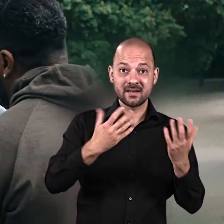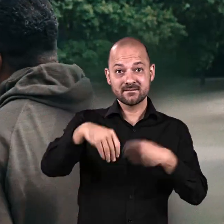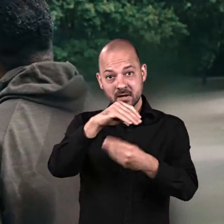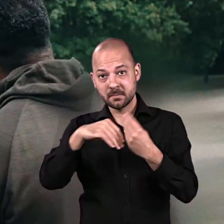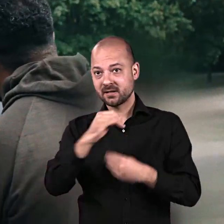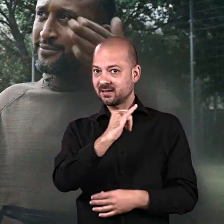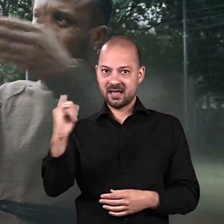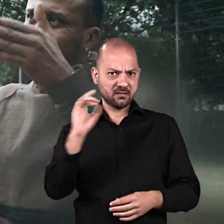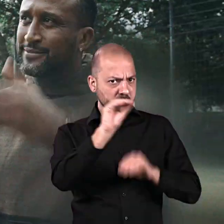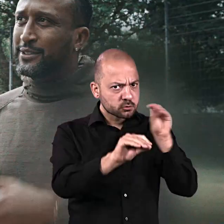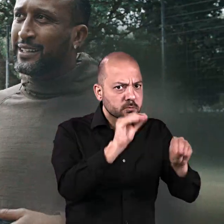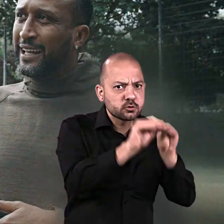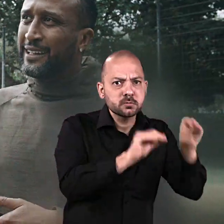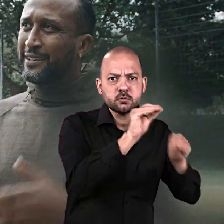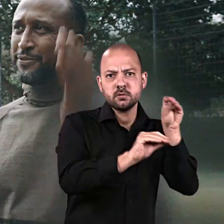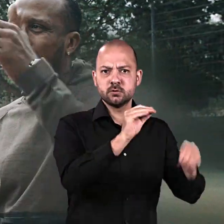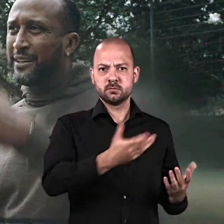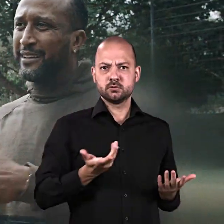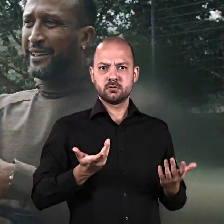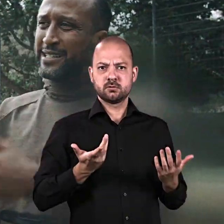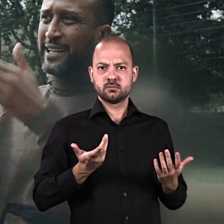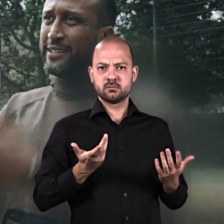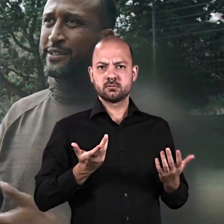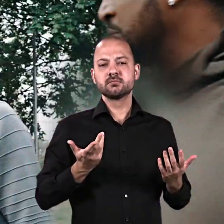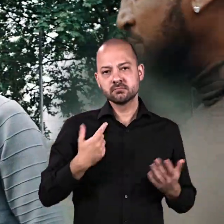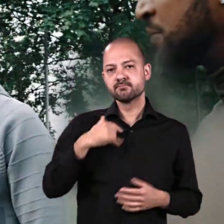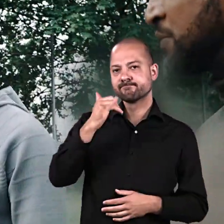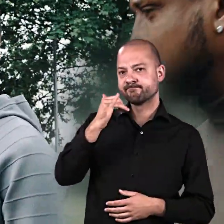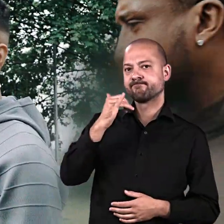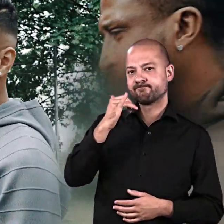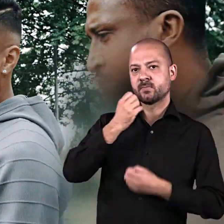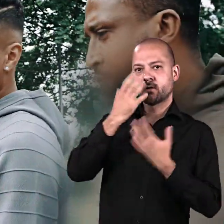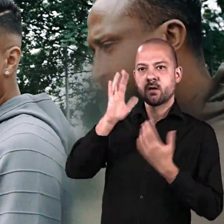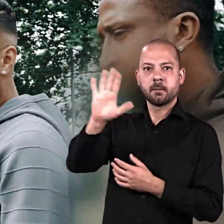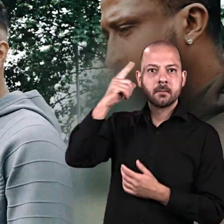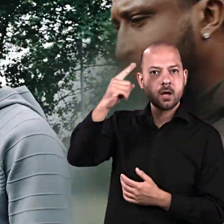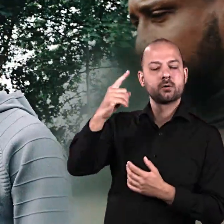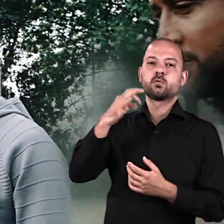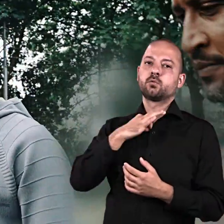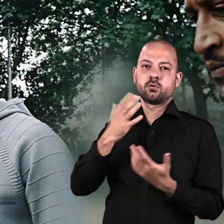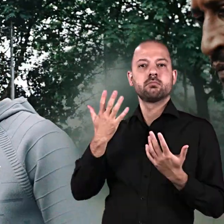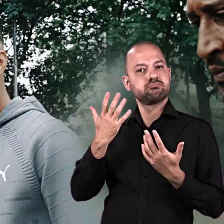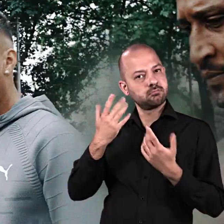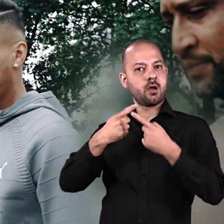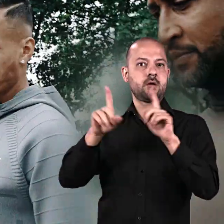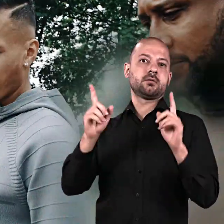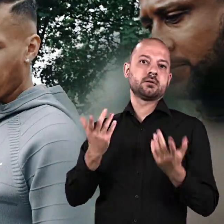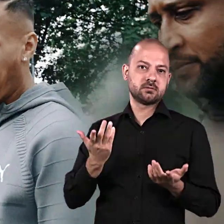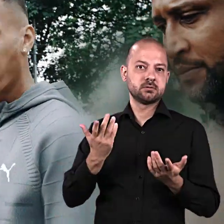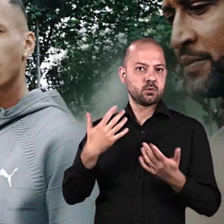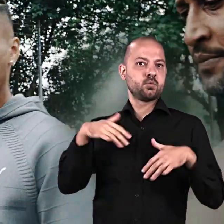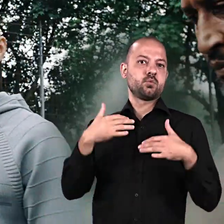Und dann natürlich, Trainer, Family, jeder zählt dir was. Stimmt. Dass ich da gesagt habe, okay, eure Meinung hat da für mich nochmal